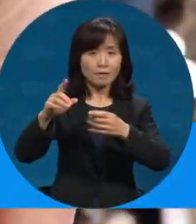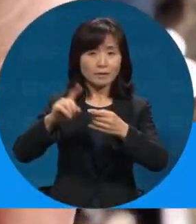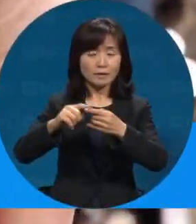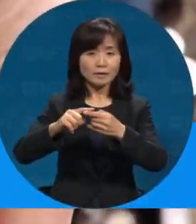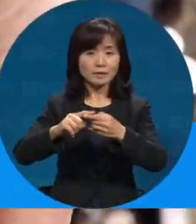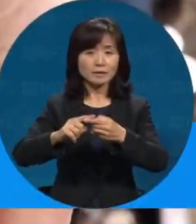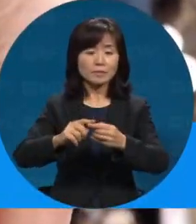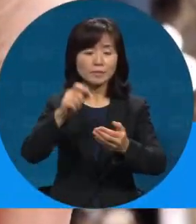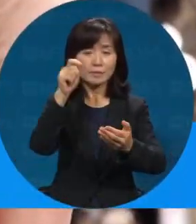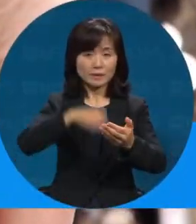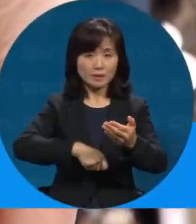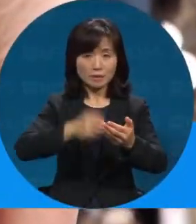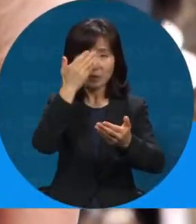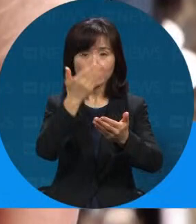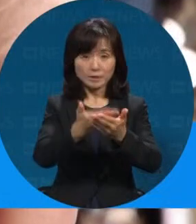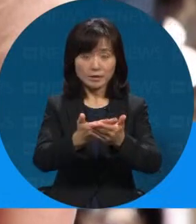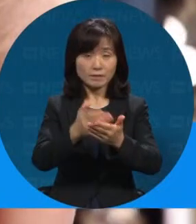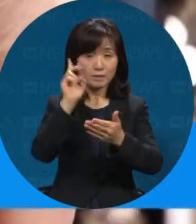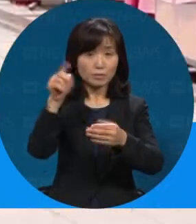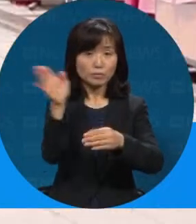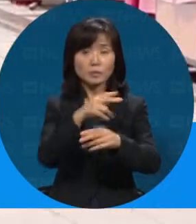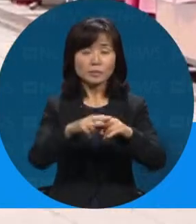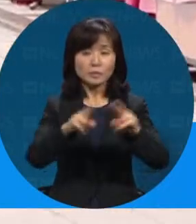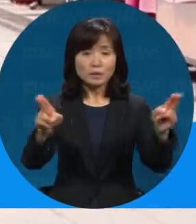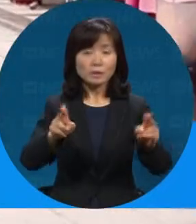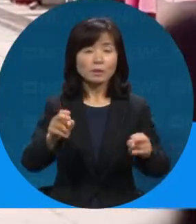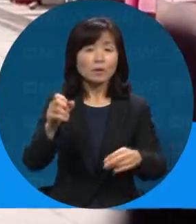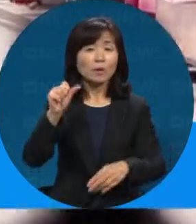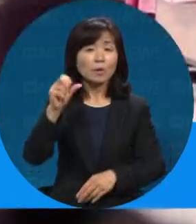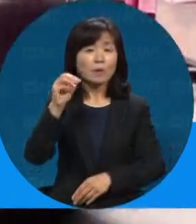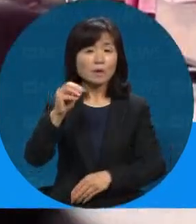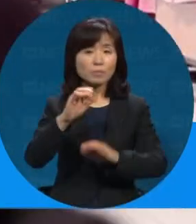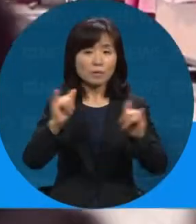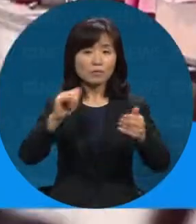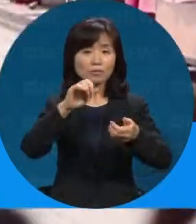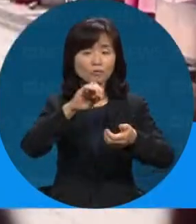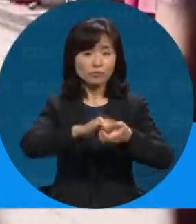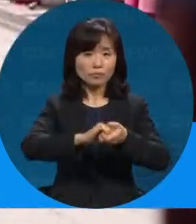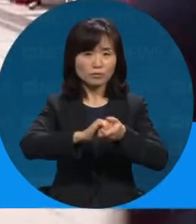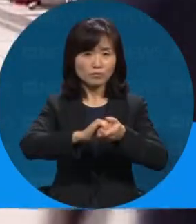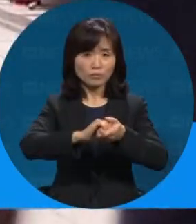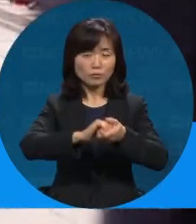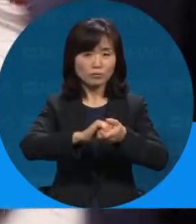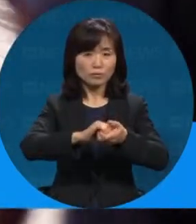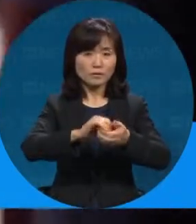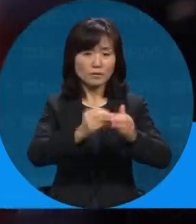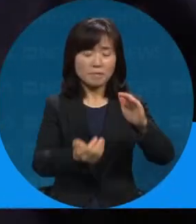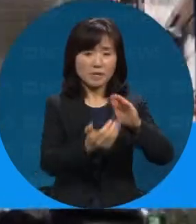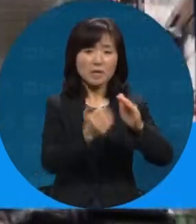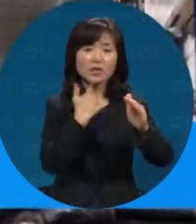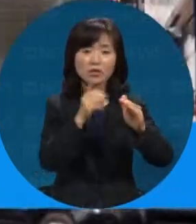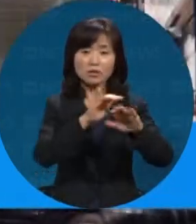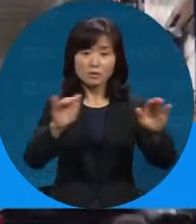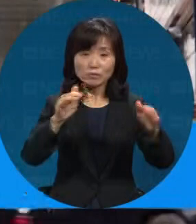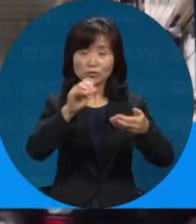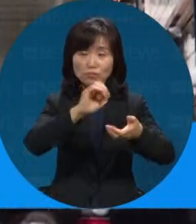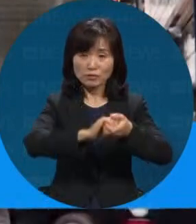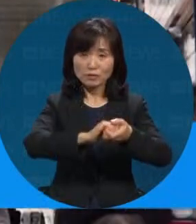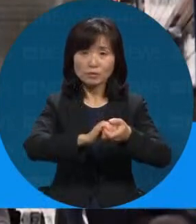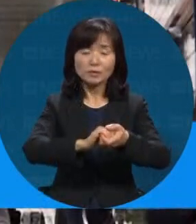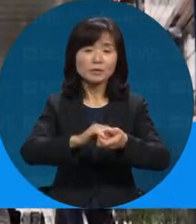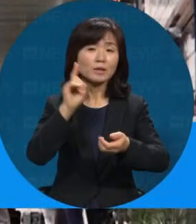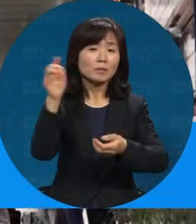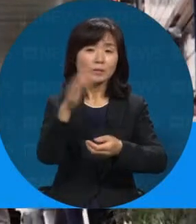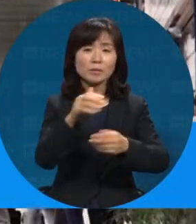내일부터 재개합니다. 또 하루 5만 명 수준으로 유지해온 입국자 수 상한선도 내일부터 폐지하고 패키지 여행이